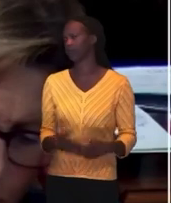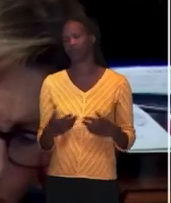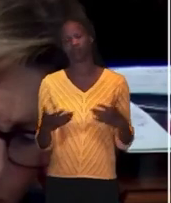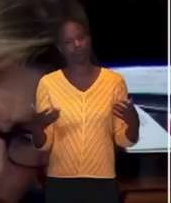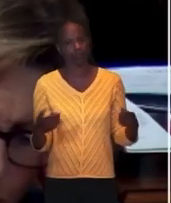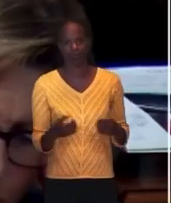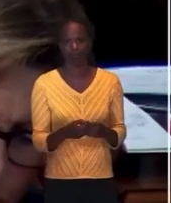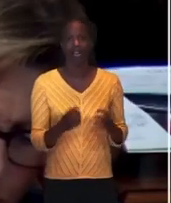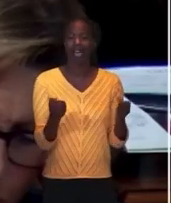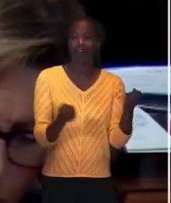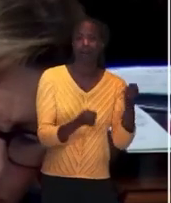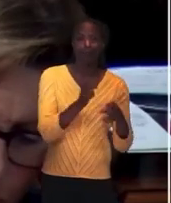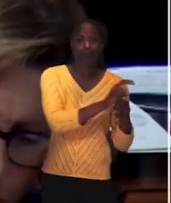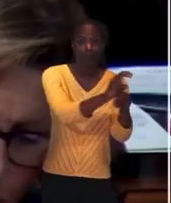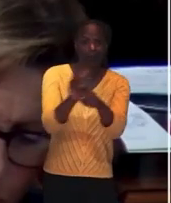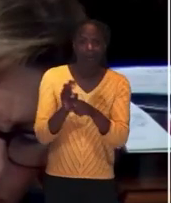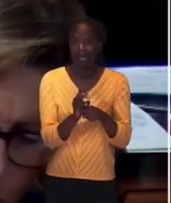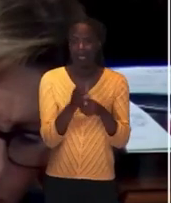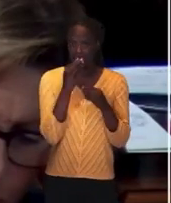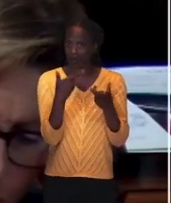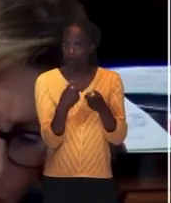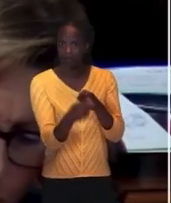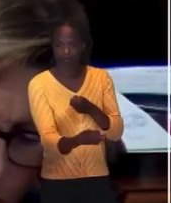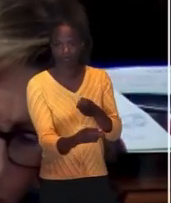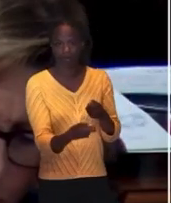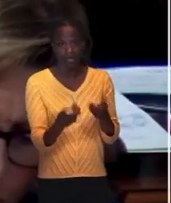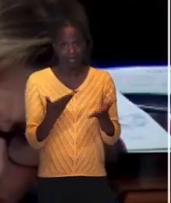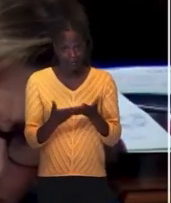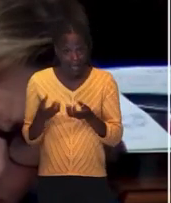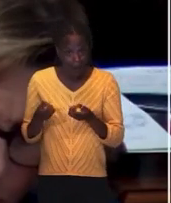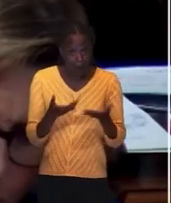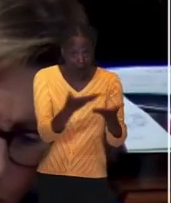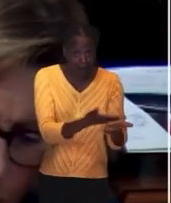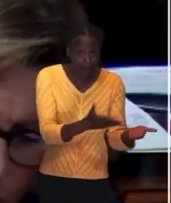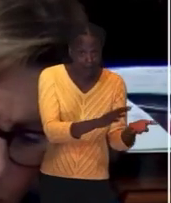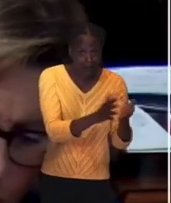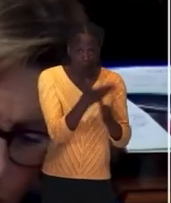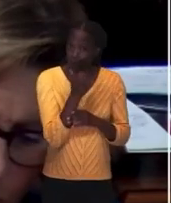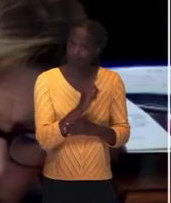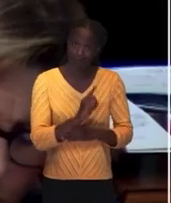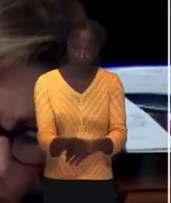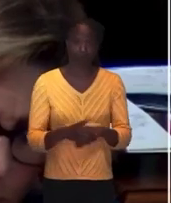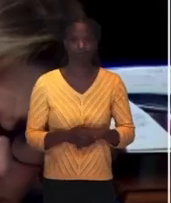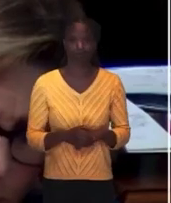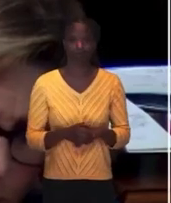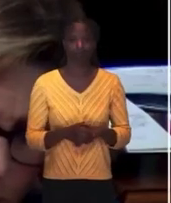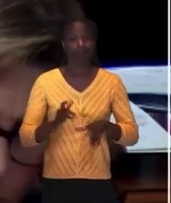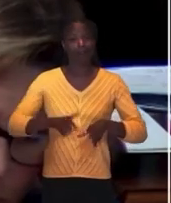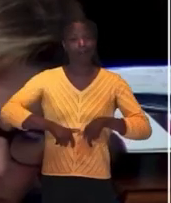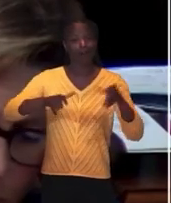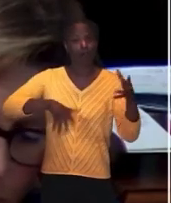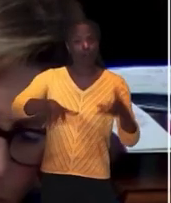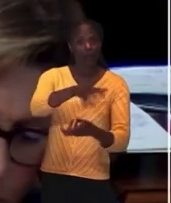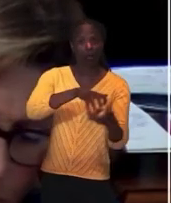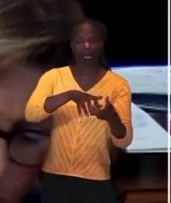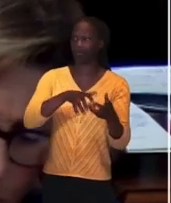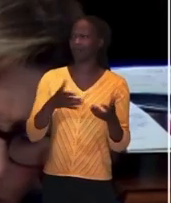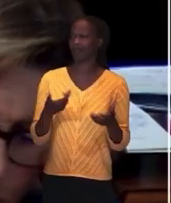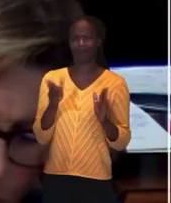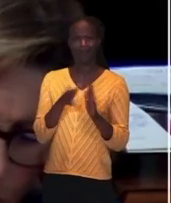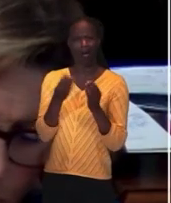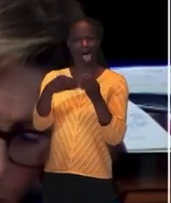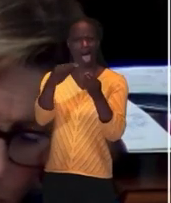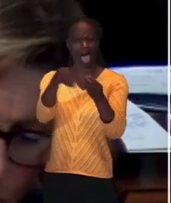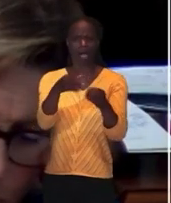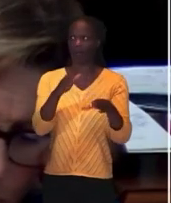plus réellement vos faveurs. Nous ne risquons pas d'améliorer la situation. Crise du logement, vous rajoutez des normes après avoir un temps